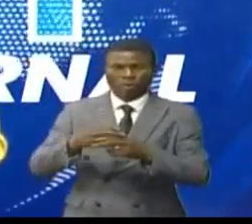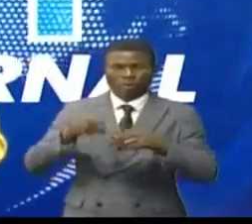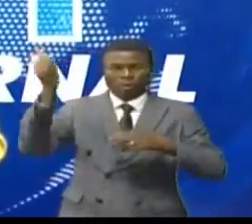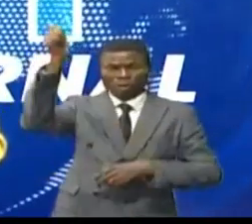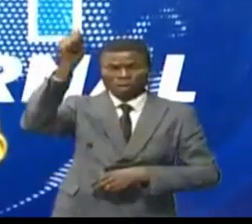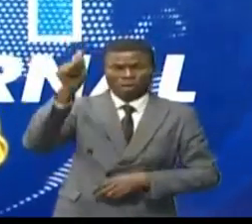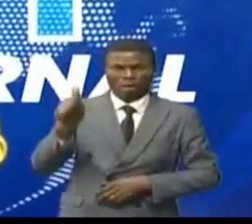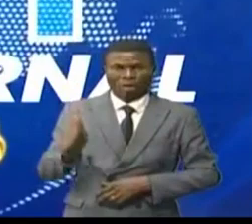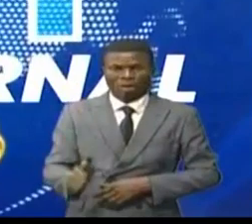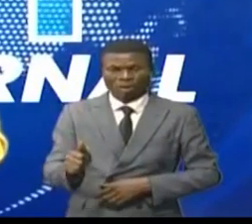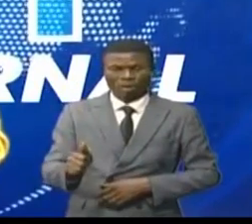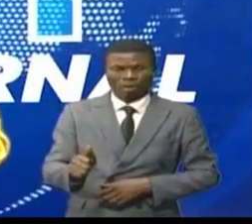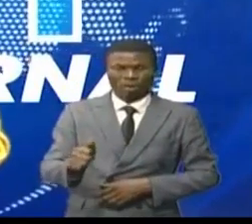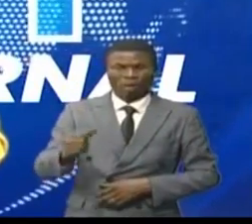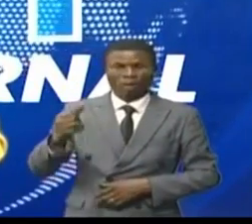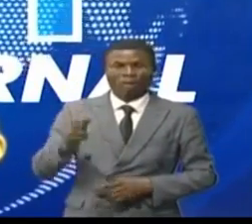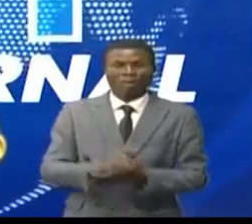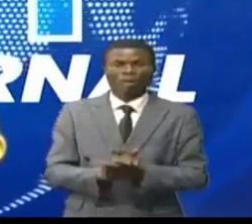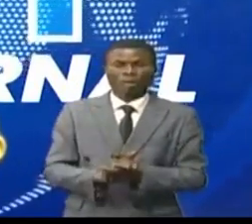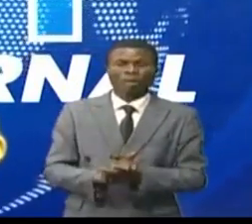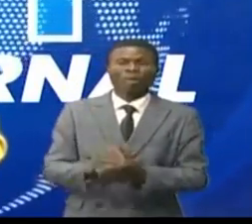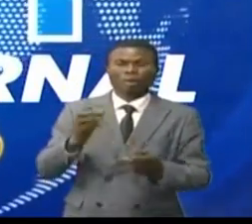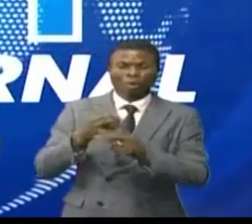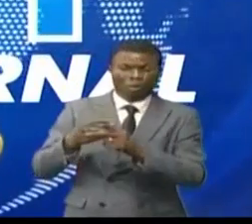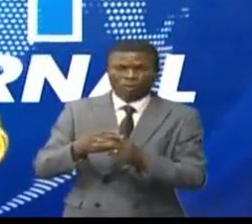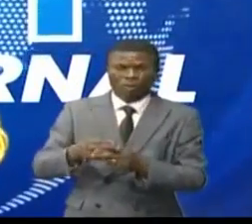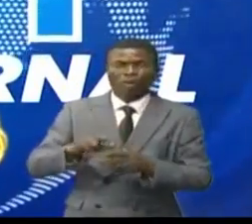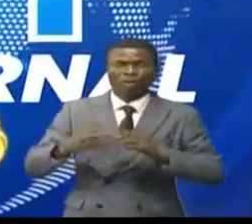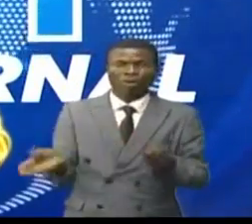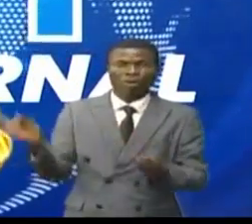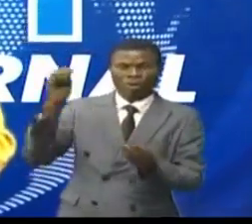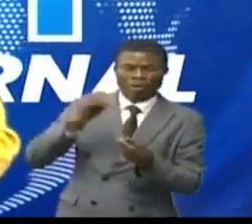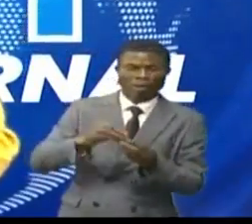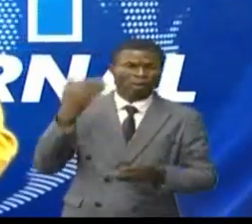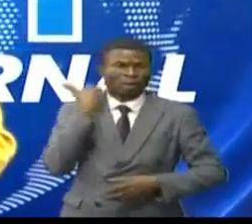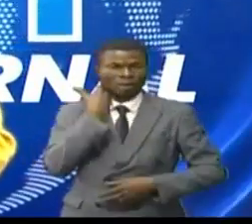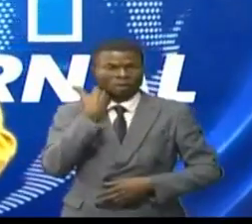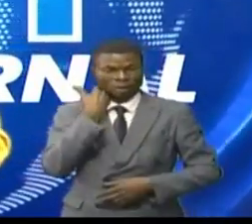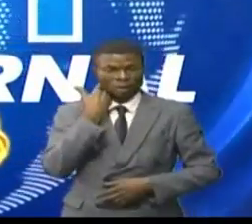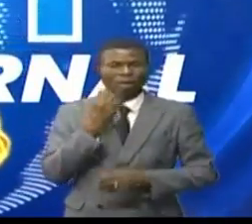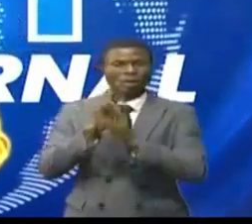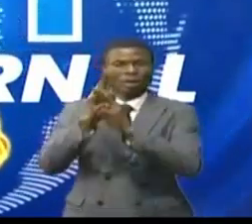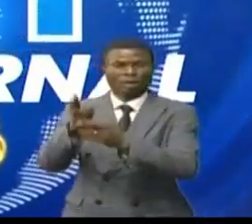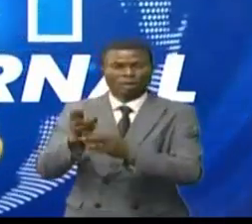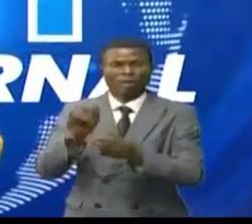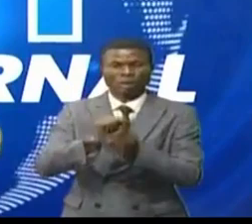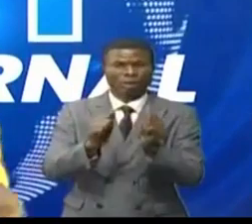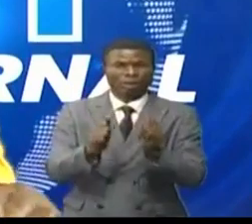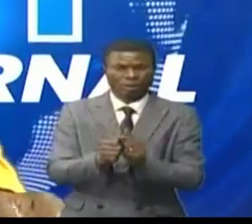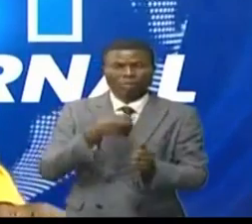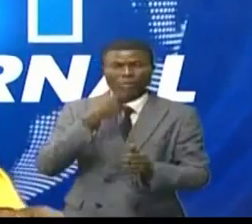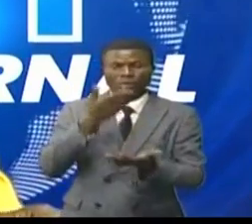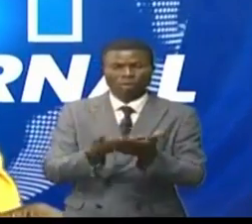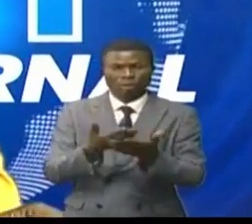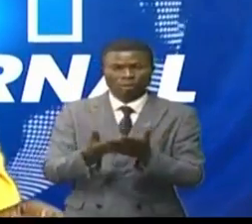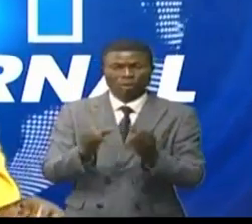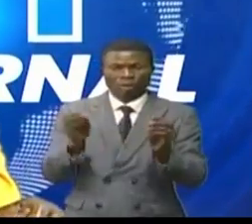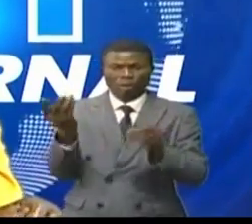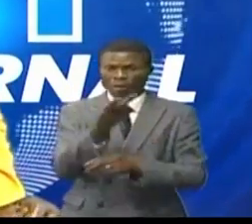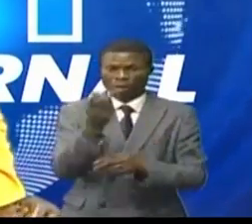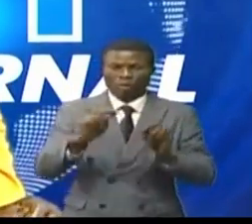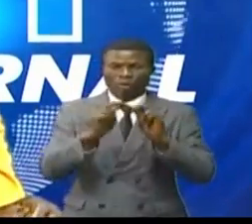et repenser le cadre de surveillance intégré des maladies et des réponses des sujets au centre des entretiens entre les deux